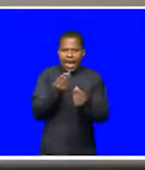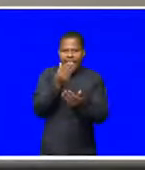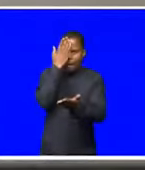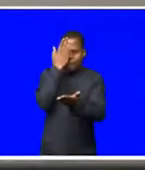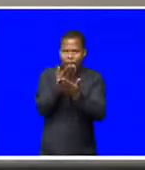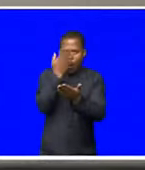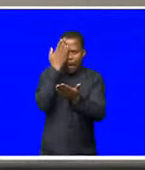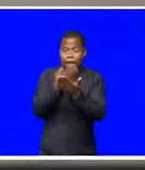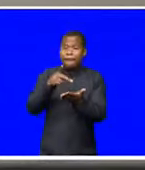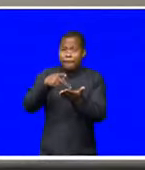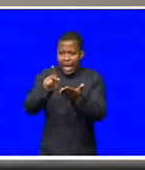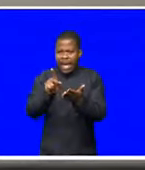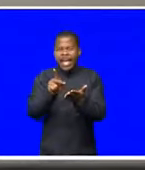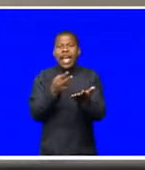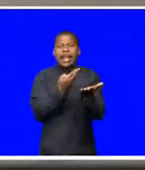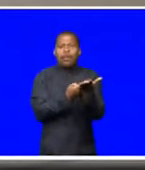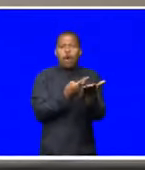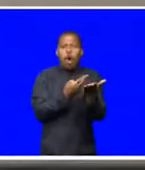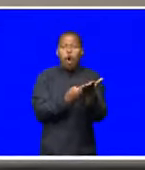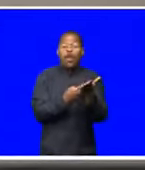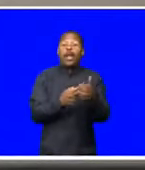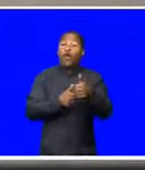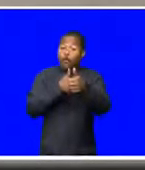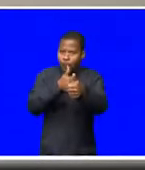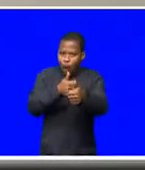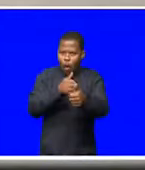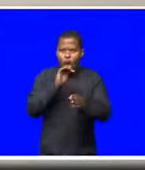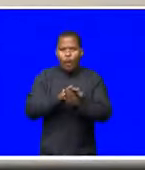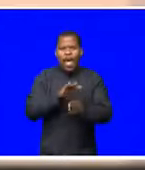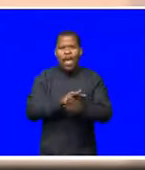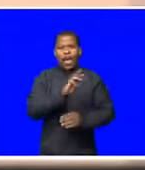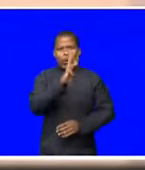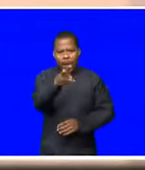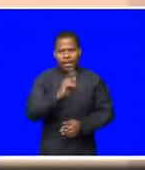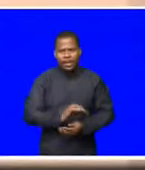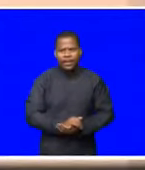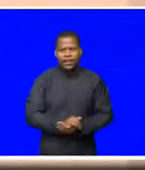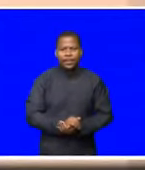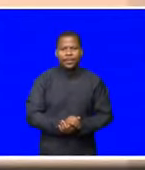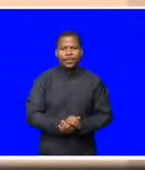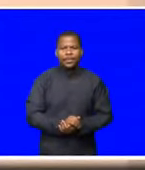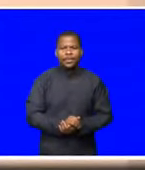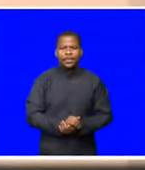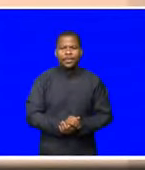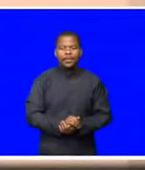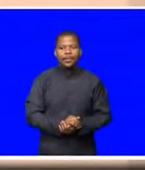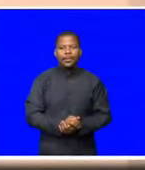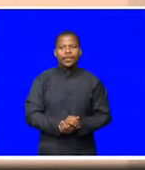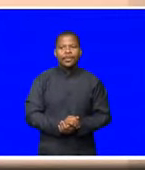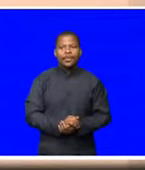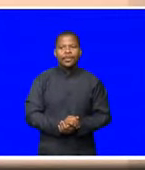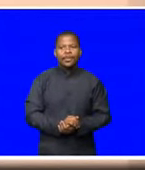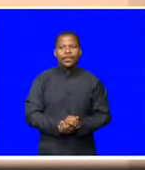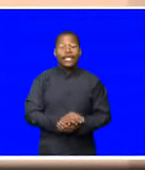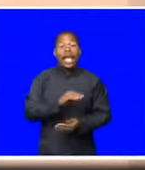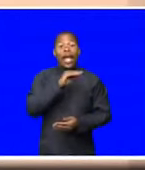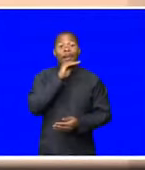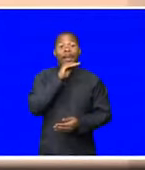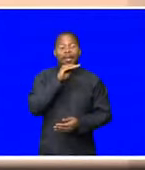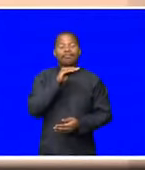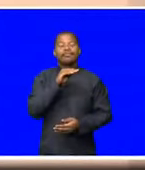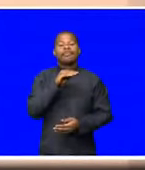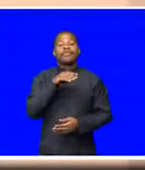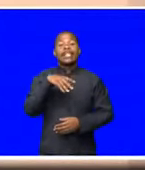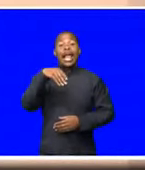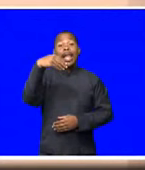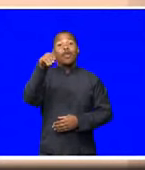litawulandzela lombiko kodwa uchaza ngetinsaya letingahle tivele. Yona sitayisebenzisa ngoba phela it's